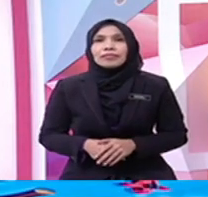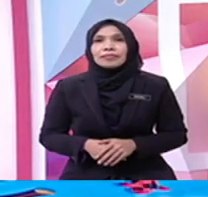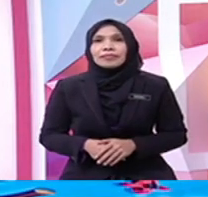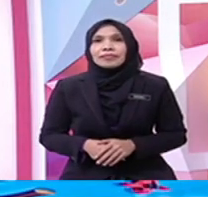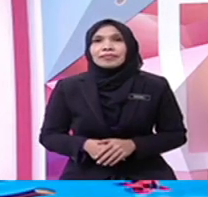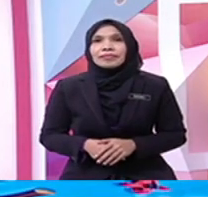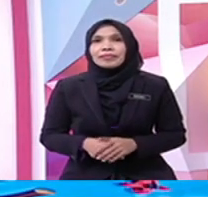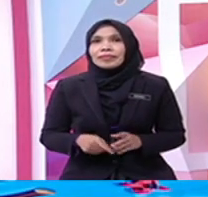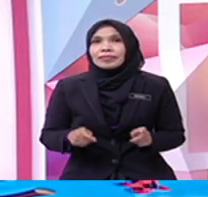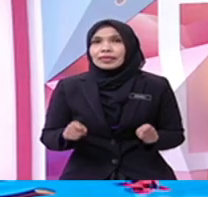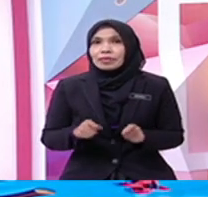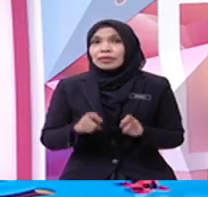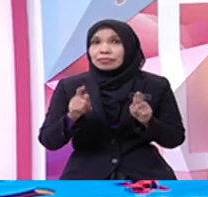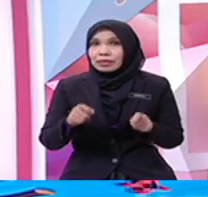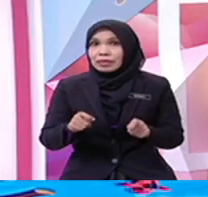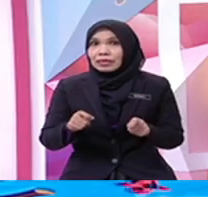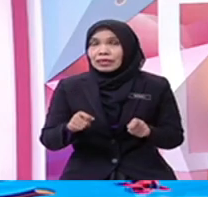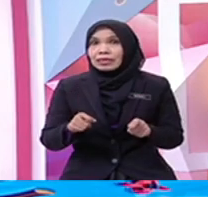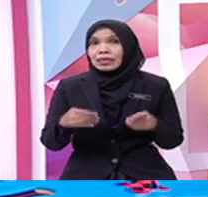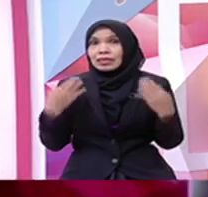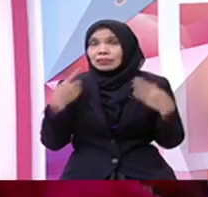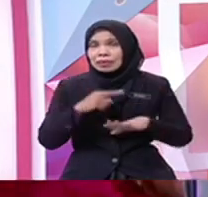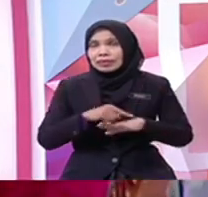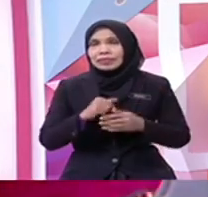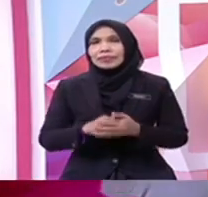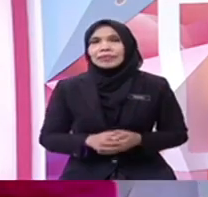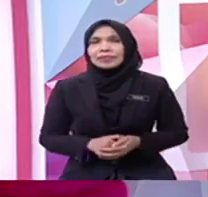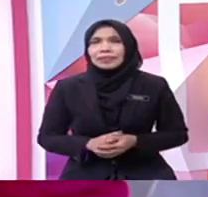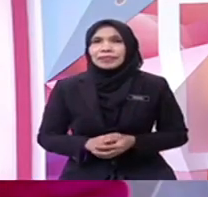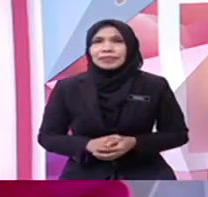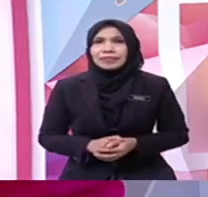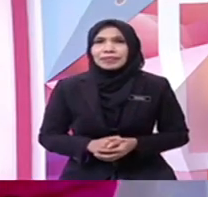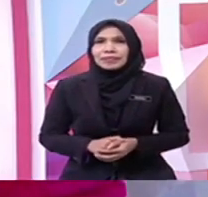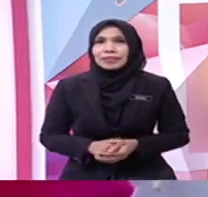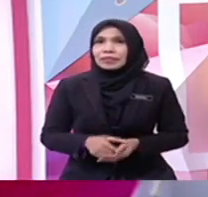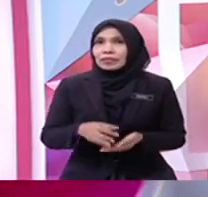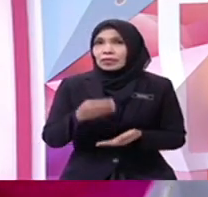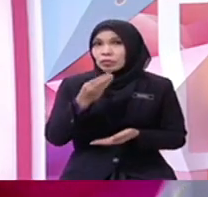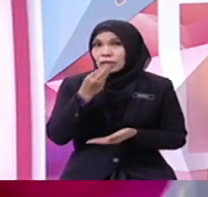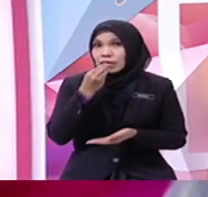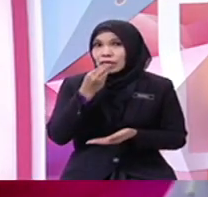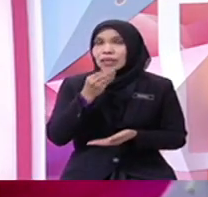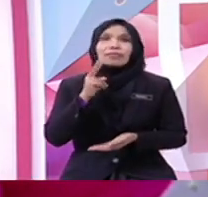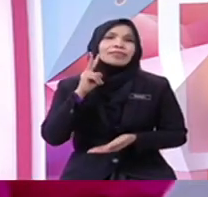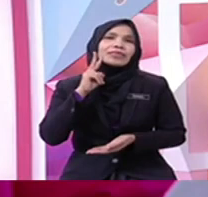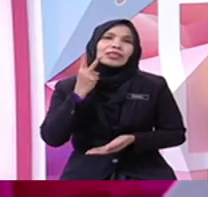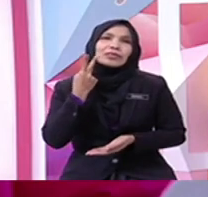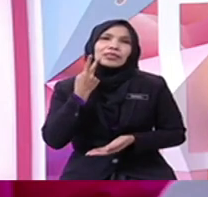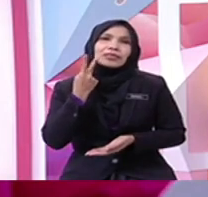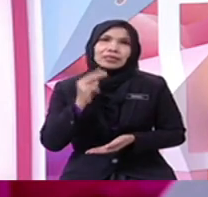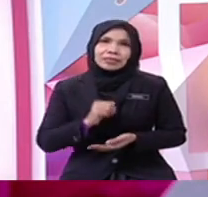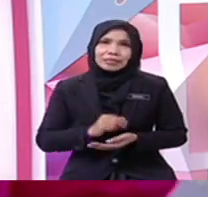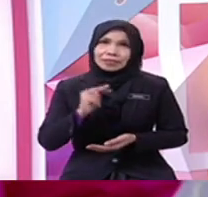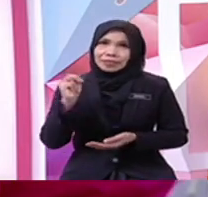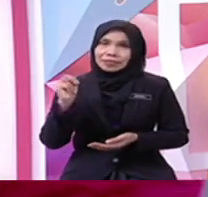ada murid lelaki misiku nyimak aja make juga tapi maka sayur-sayuran sih atuh makannya